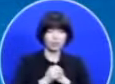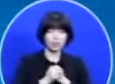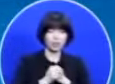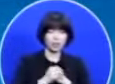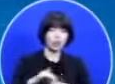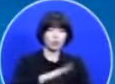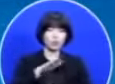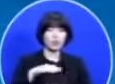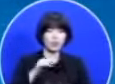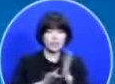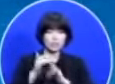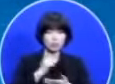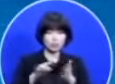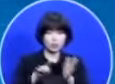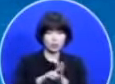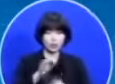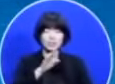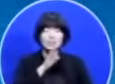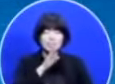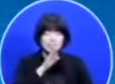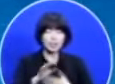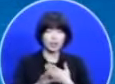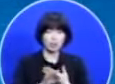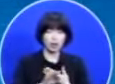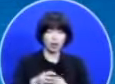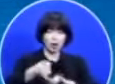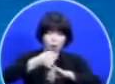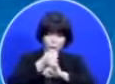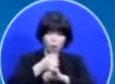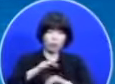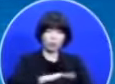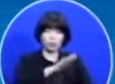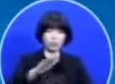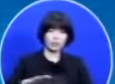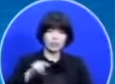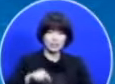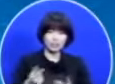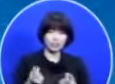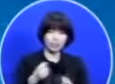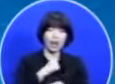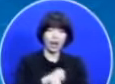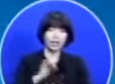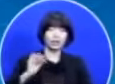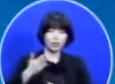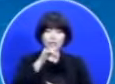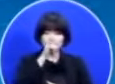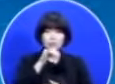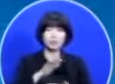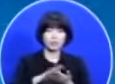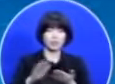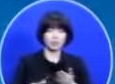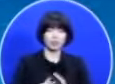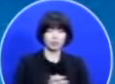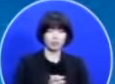믿은 것이 사실이라면 그러면 반드시 우리는 그렇게 하게 되어 있다는 겁니다